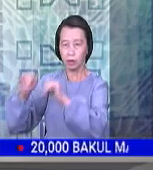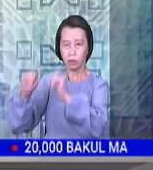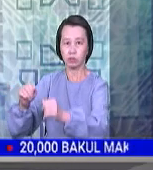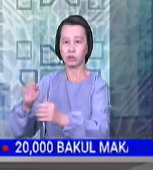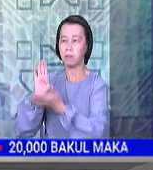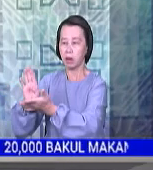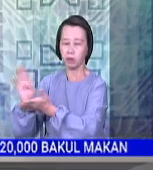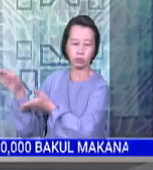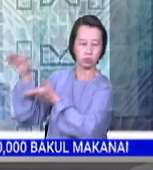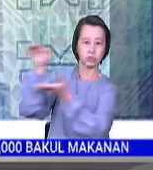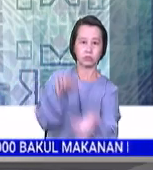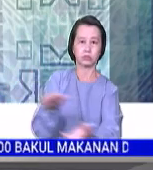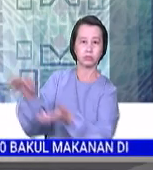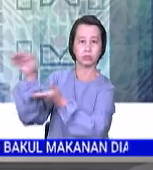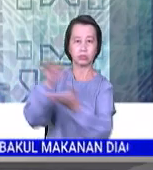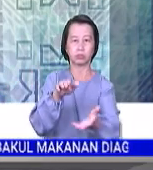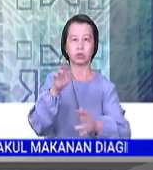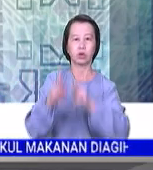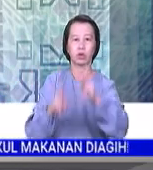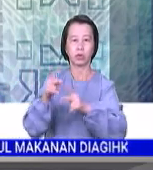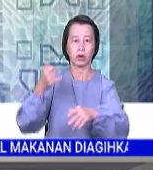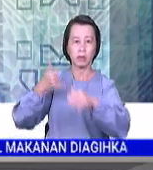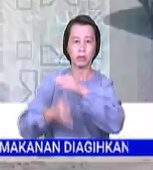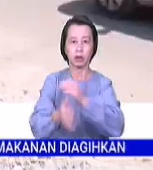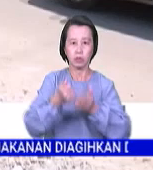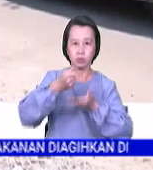bantuan asas kepada penduduk masuk.